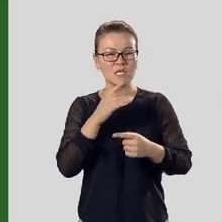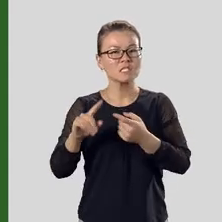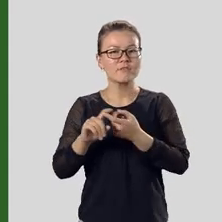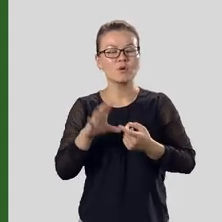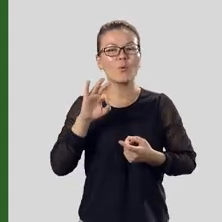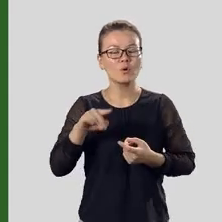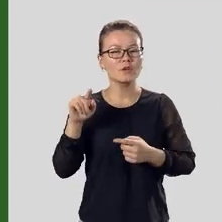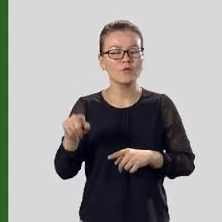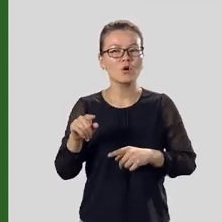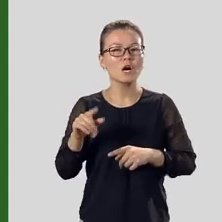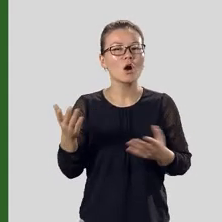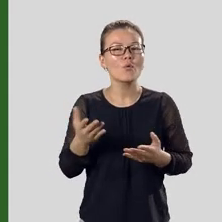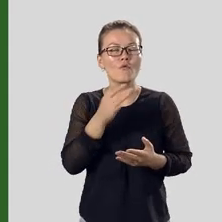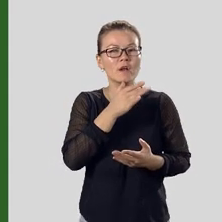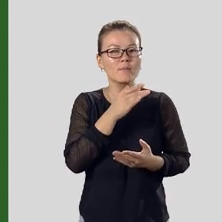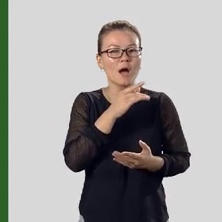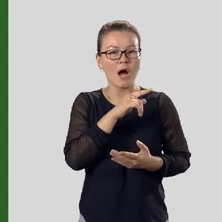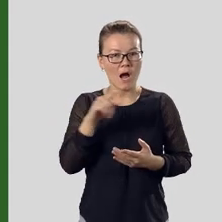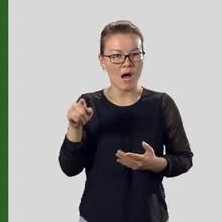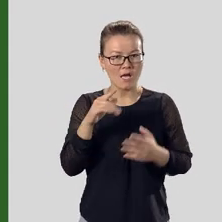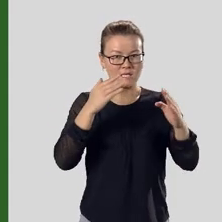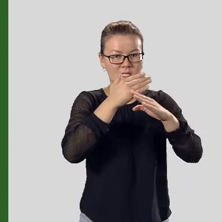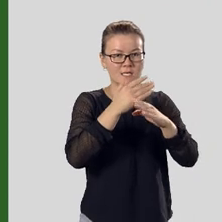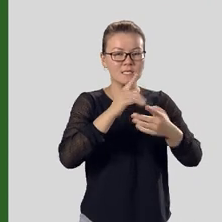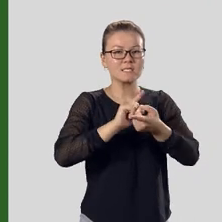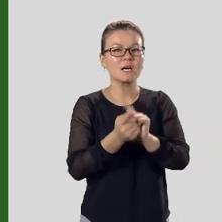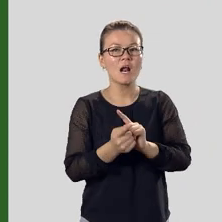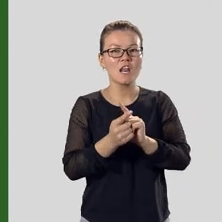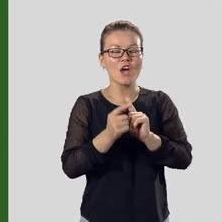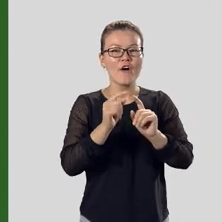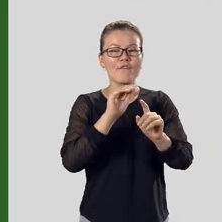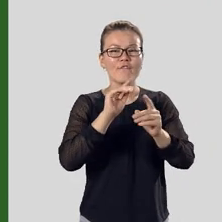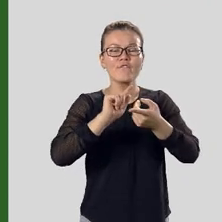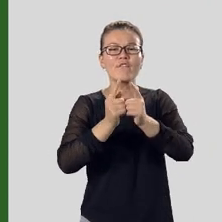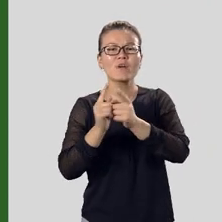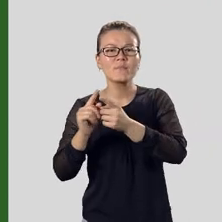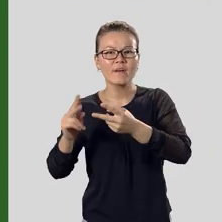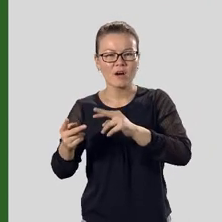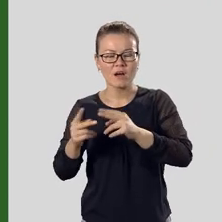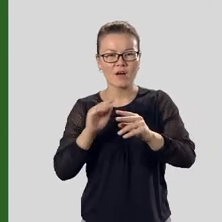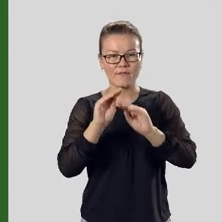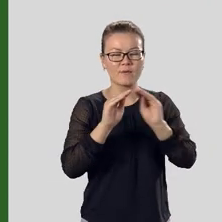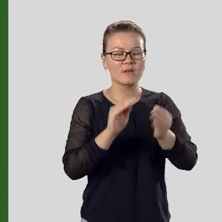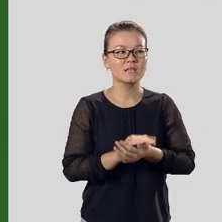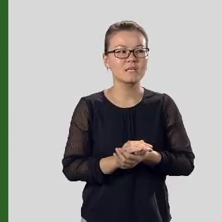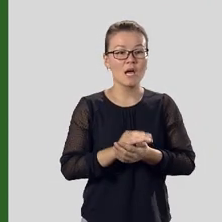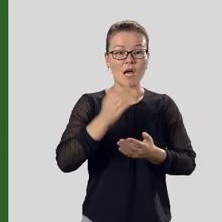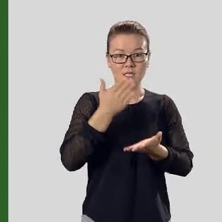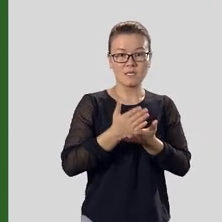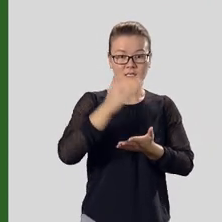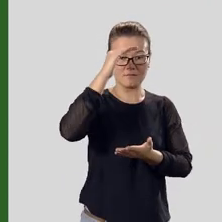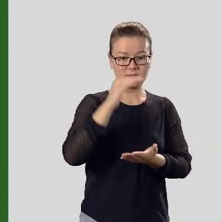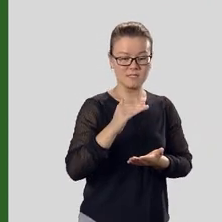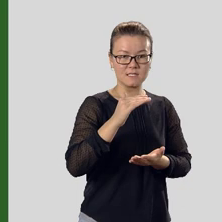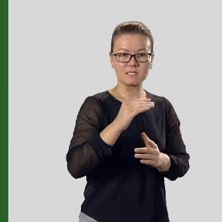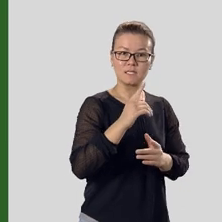зависимости от того, в какое время они стали формироваться. По высоте различают низкие до 1000